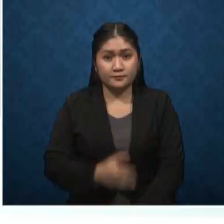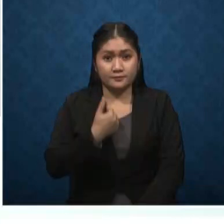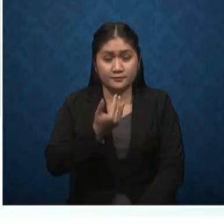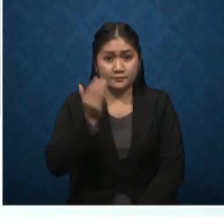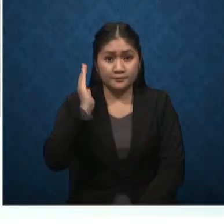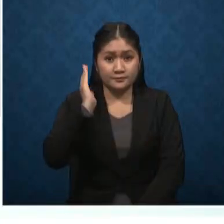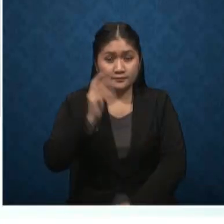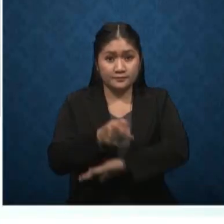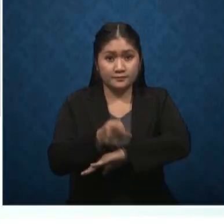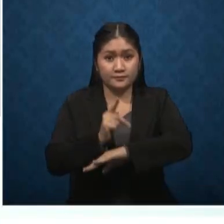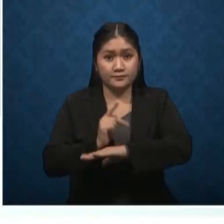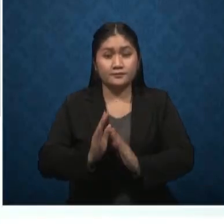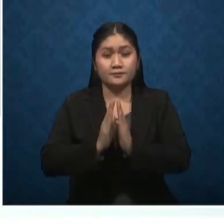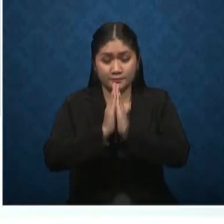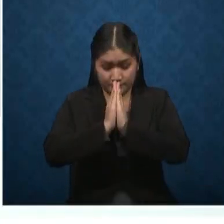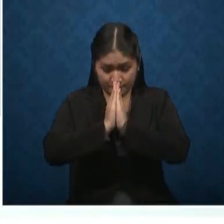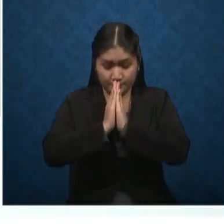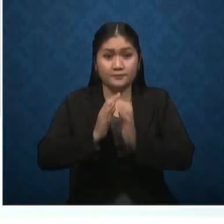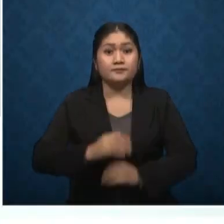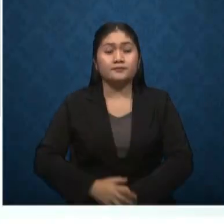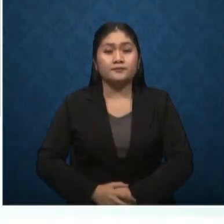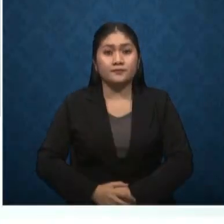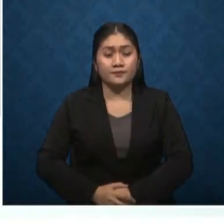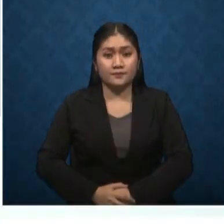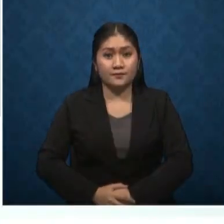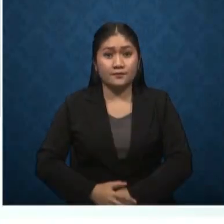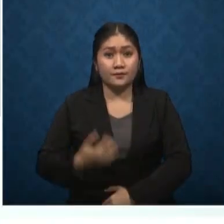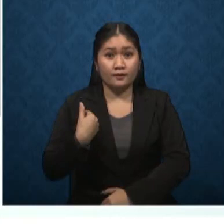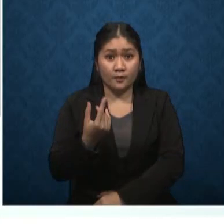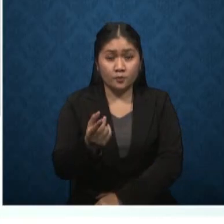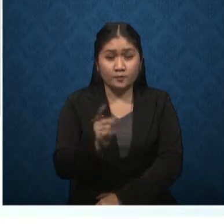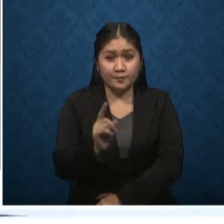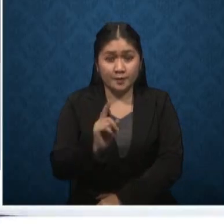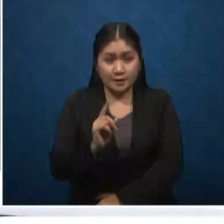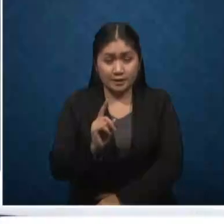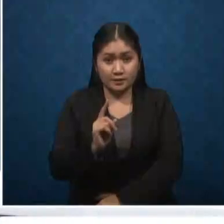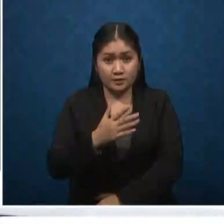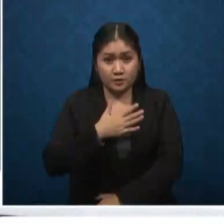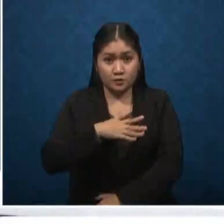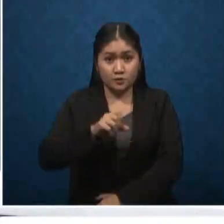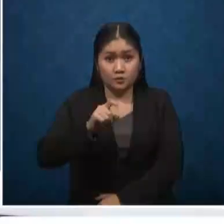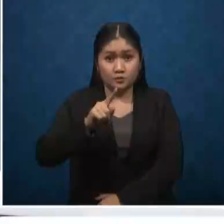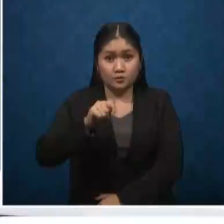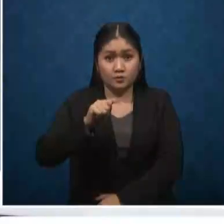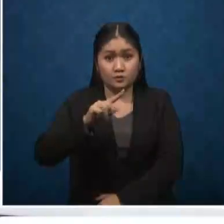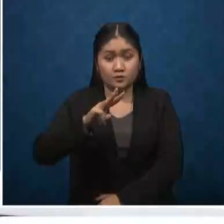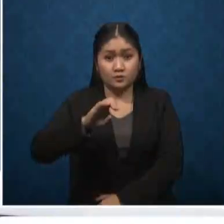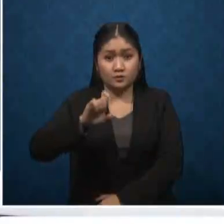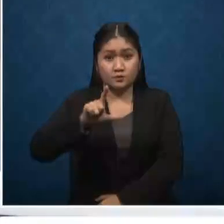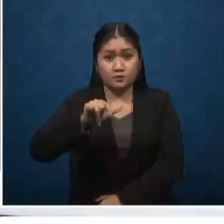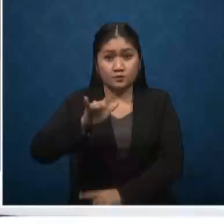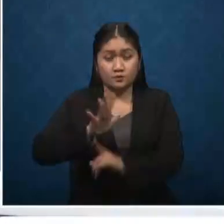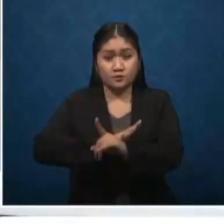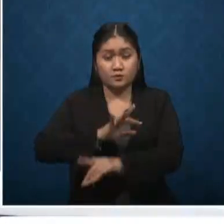กราบเรียนท่านประธานวุฒิสภาที่เคารพถวิลเปลี่ยนสีสมาชิกวุฒิสภา